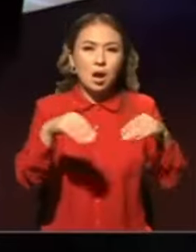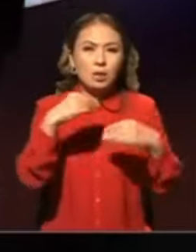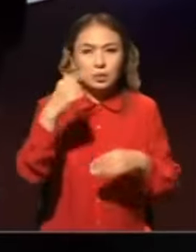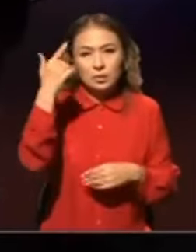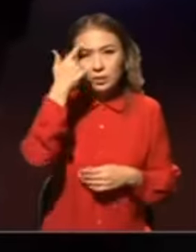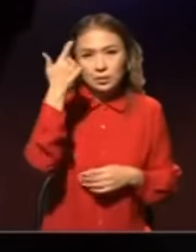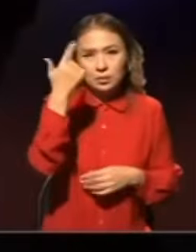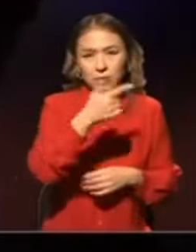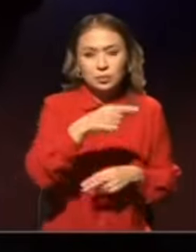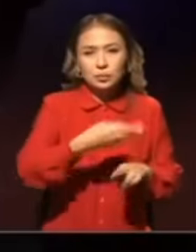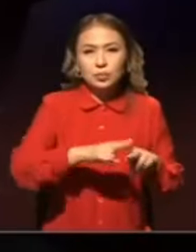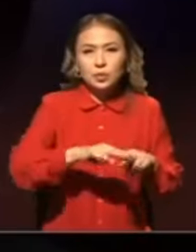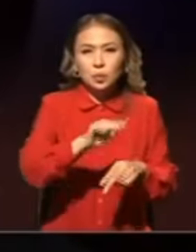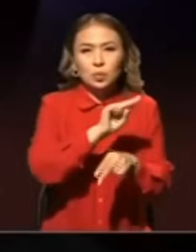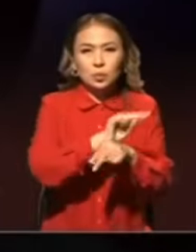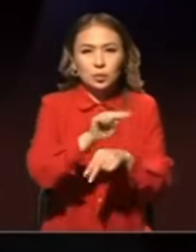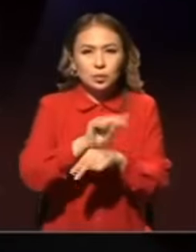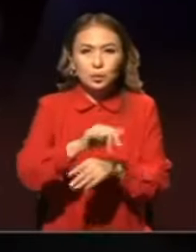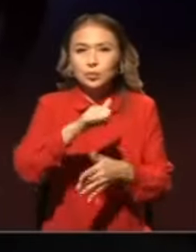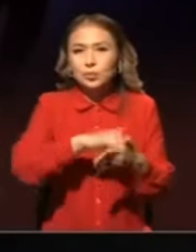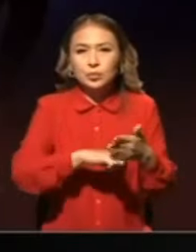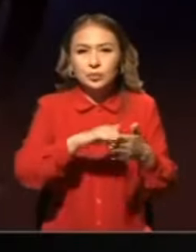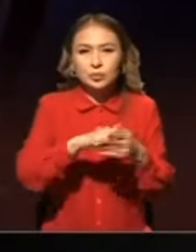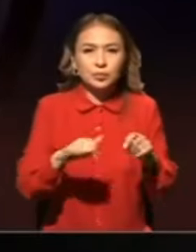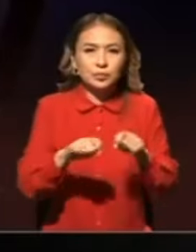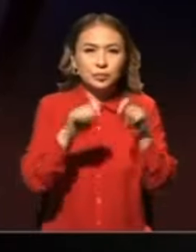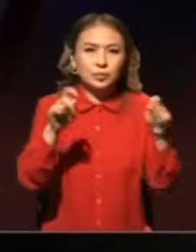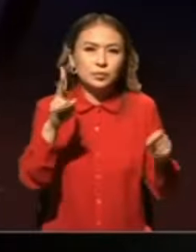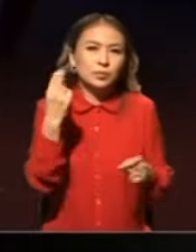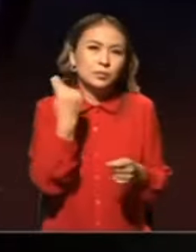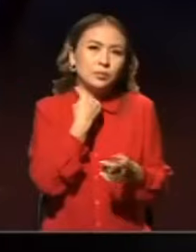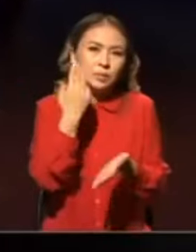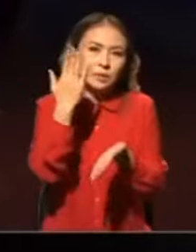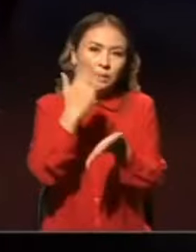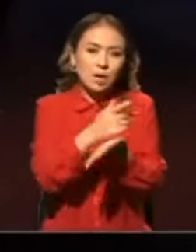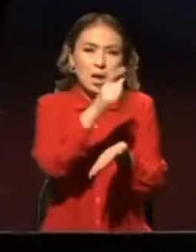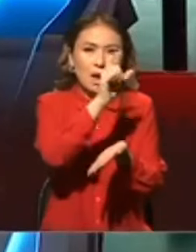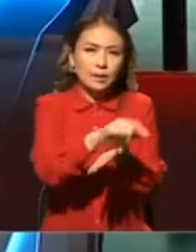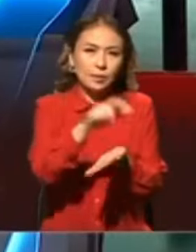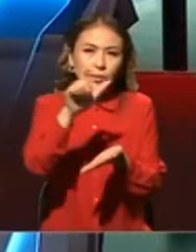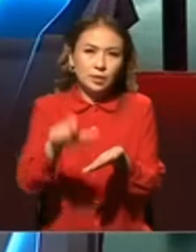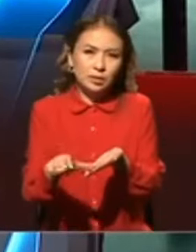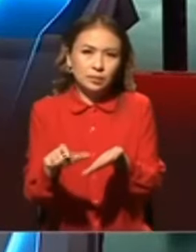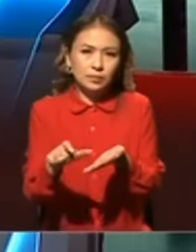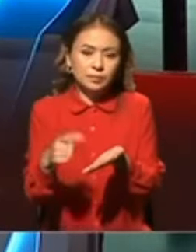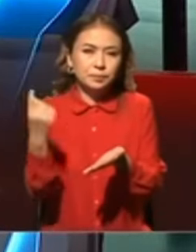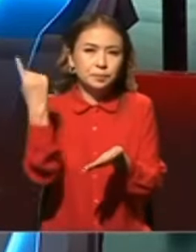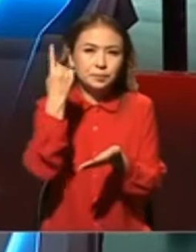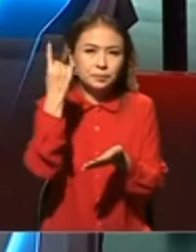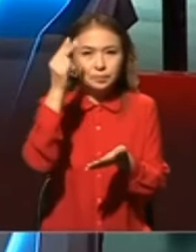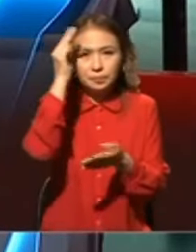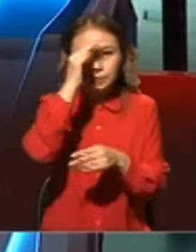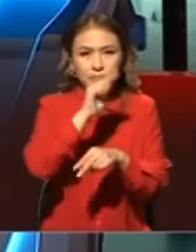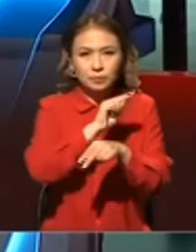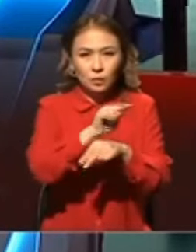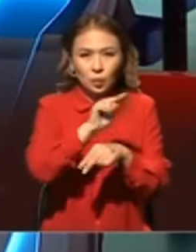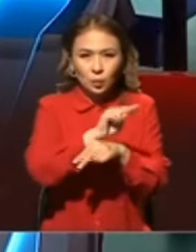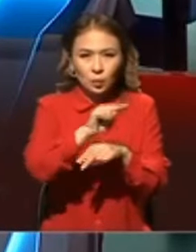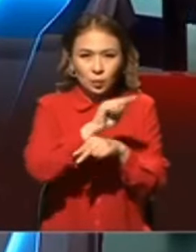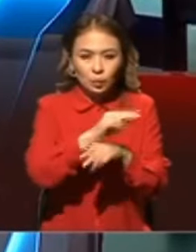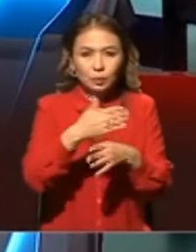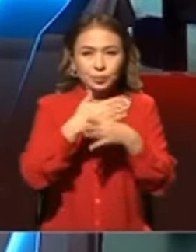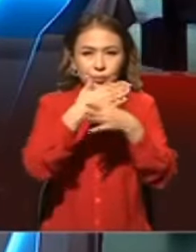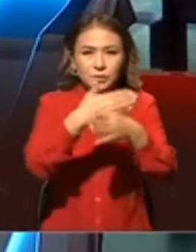орталығының құрылудың негізгі мақсаты осы берешегі бар адамдарға біріншіден білім беру, оқыту, одан